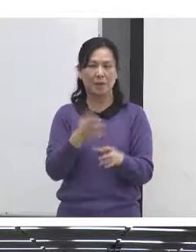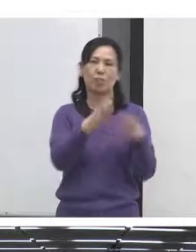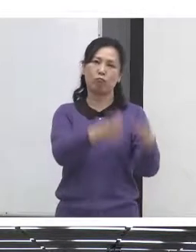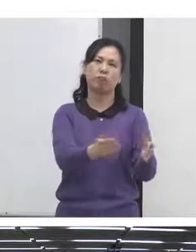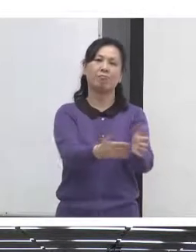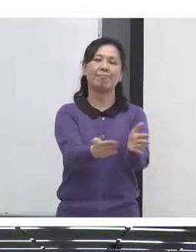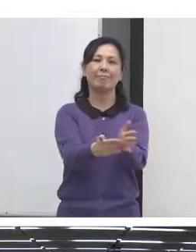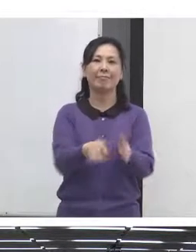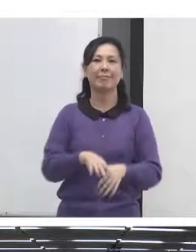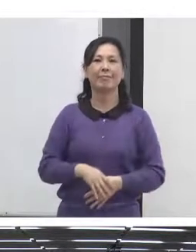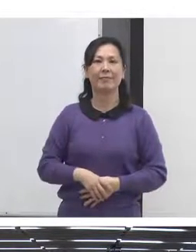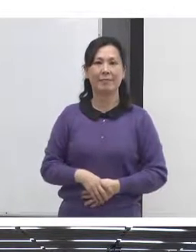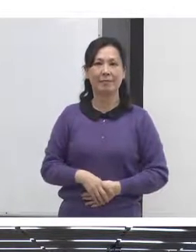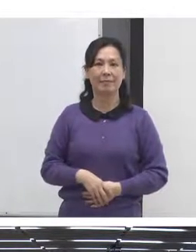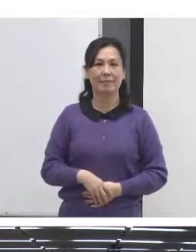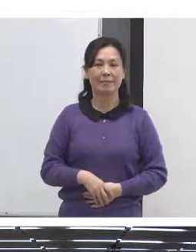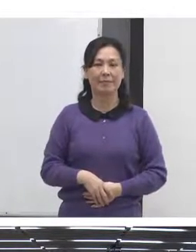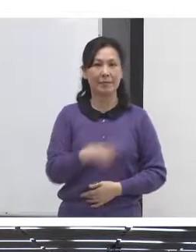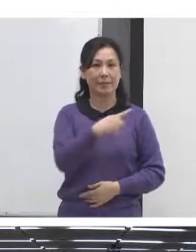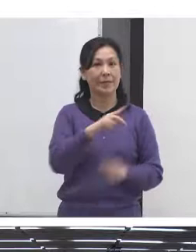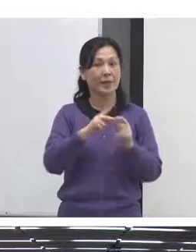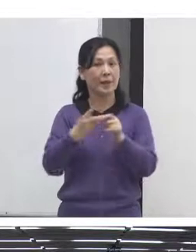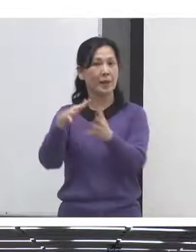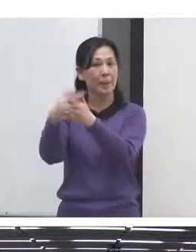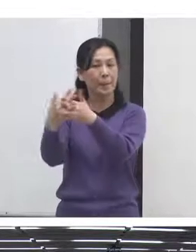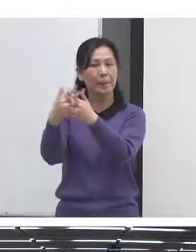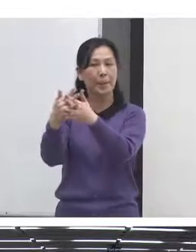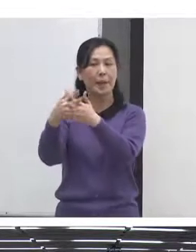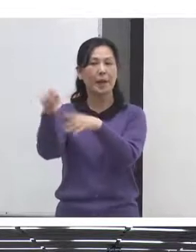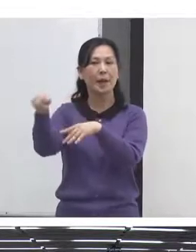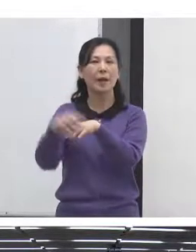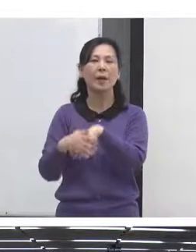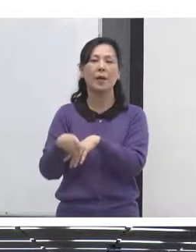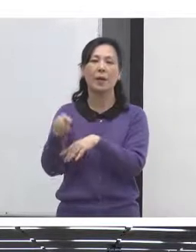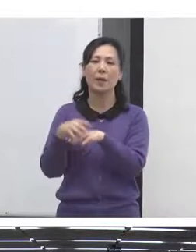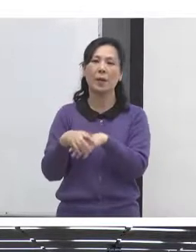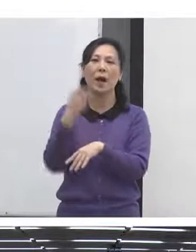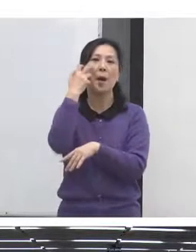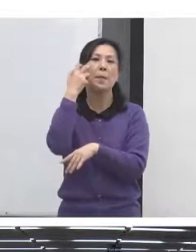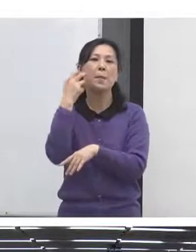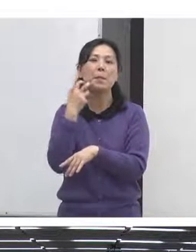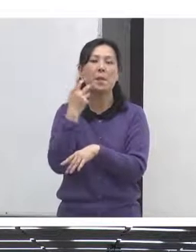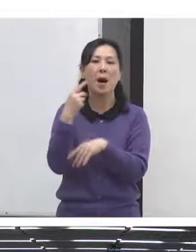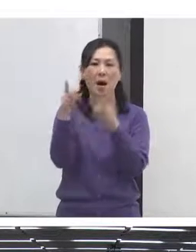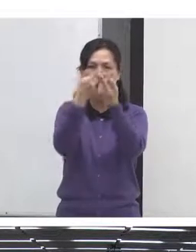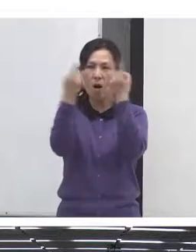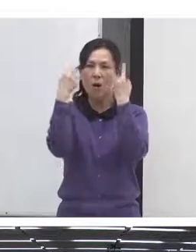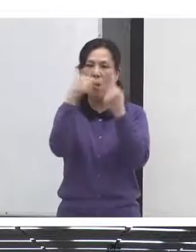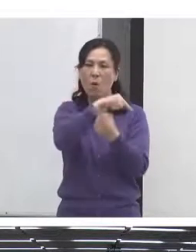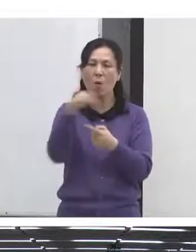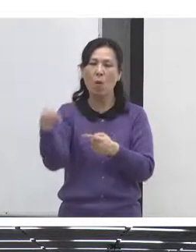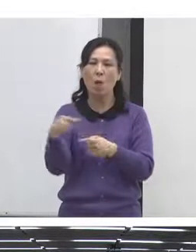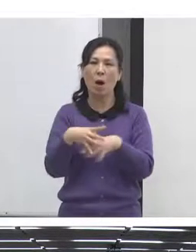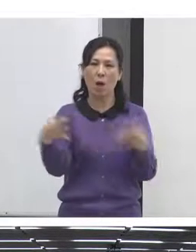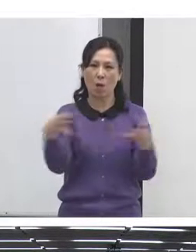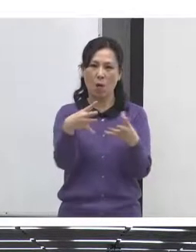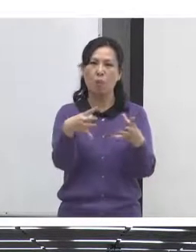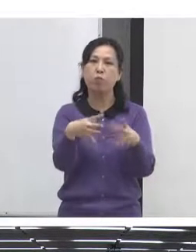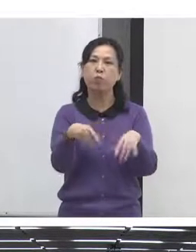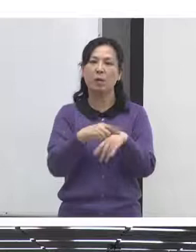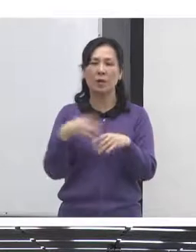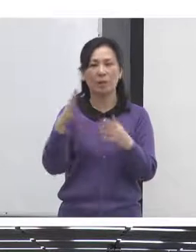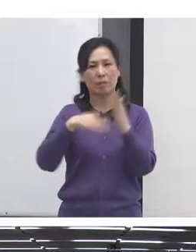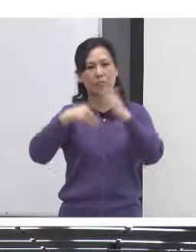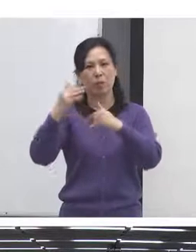立的。那它基本上是跟美国麻省理工学院MIT Media Lab 做合作，所以我们就是有一些相关的合作